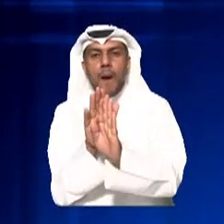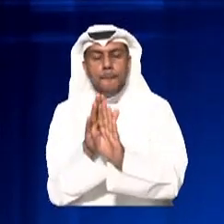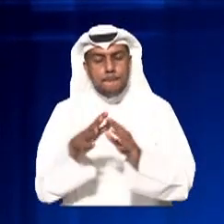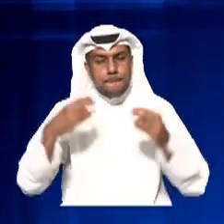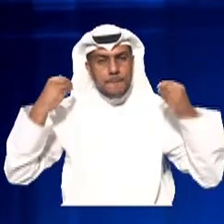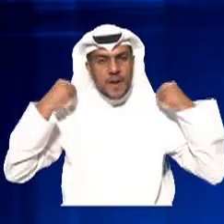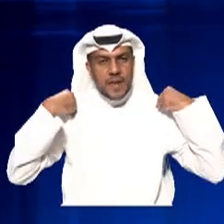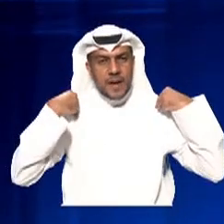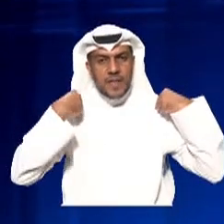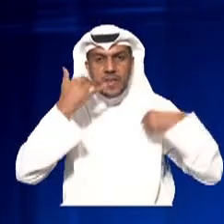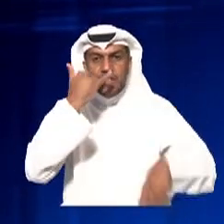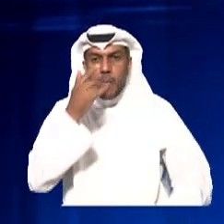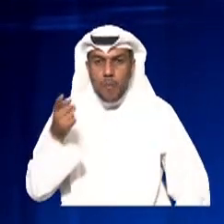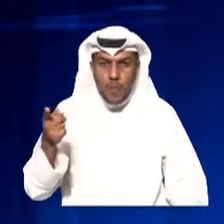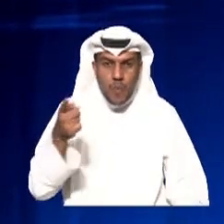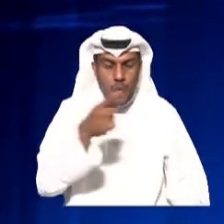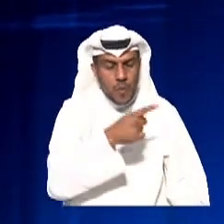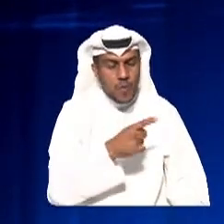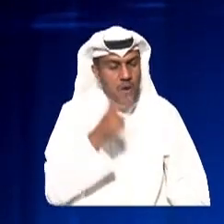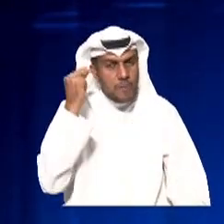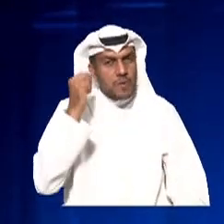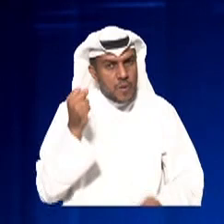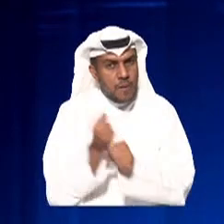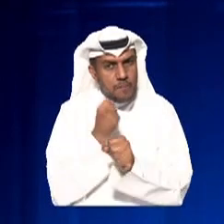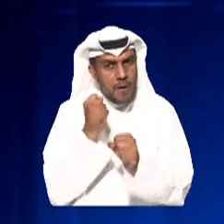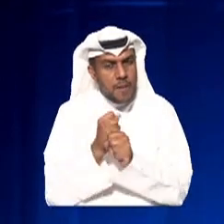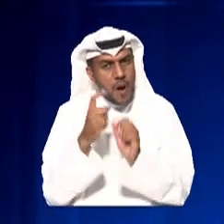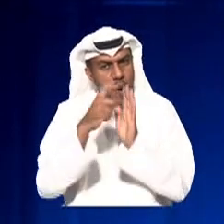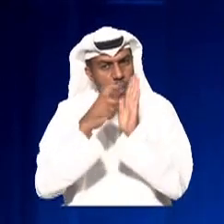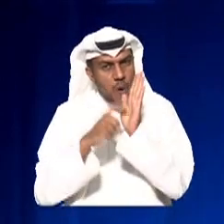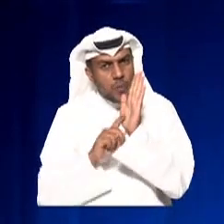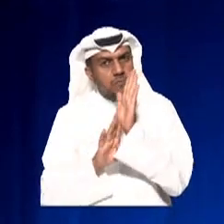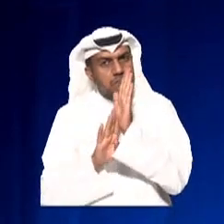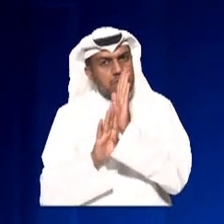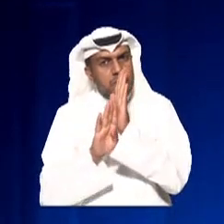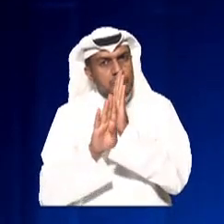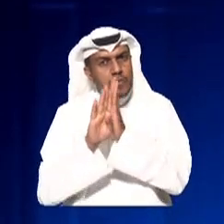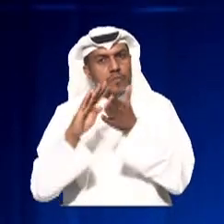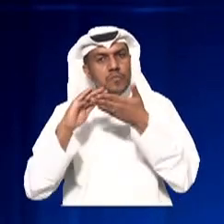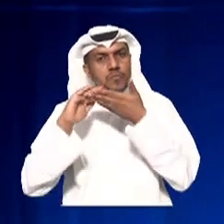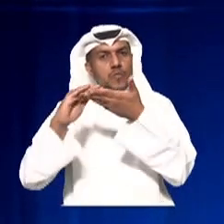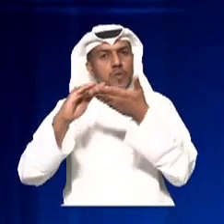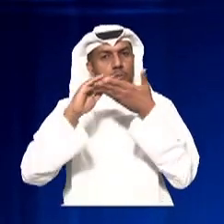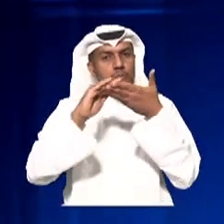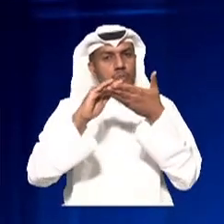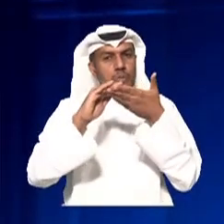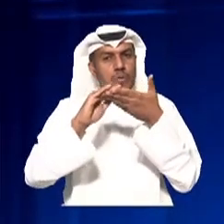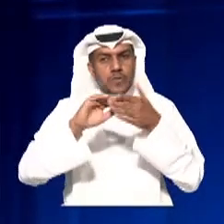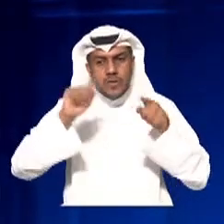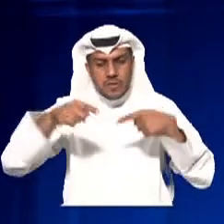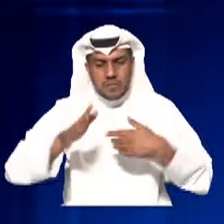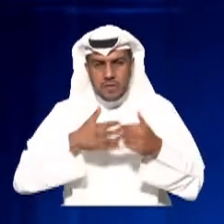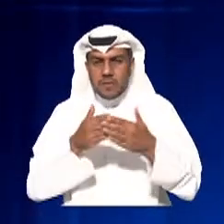والشباب الرياضي مع الحفاظ على استقلالية الحركة الرياضية وعدم التدخل في شؤونها.